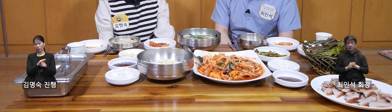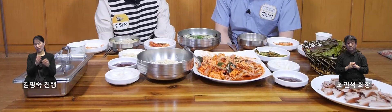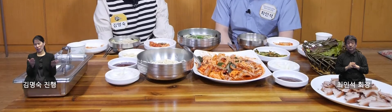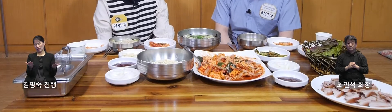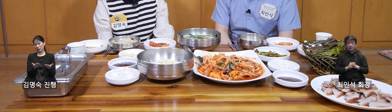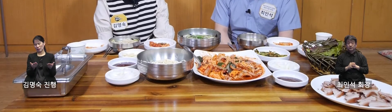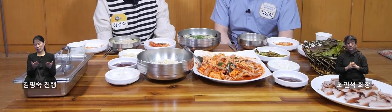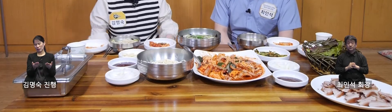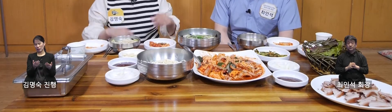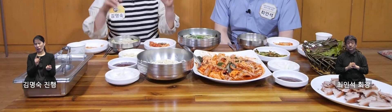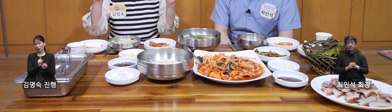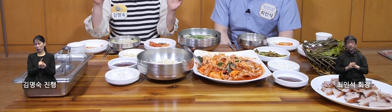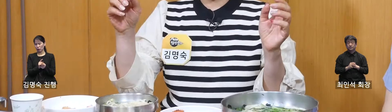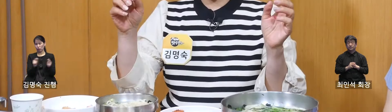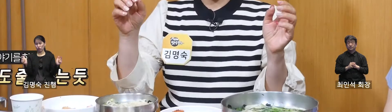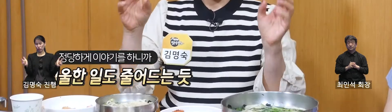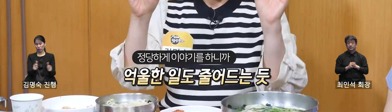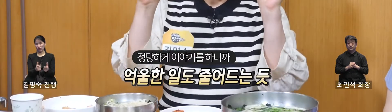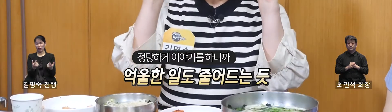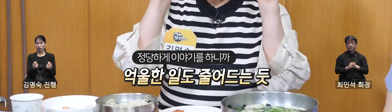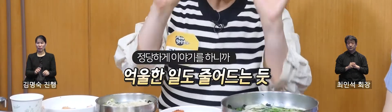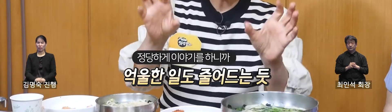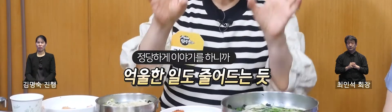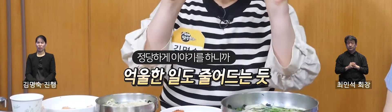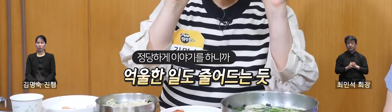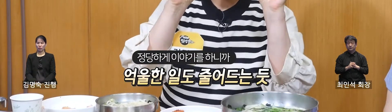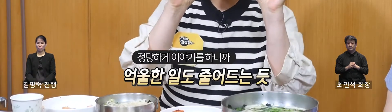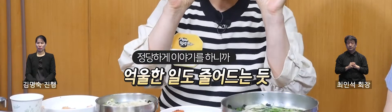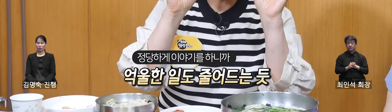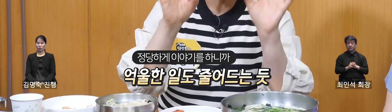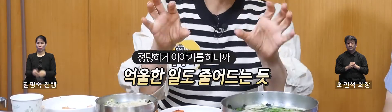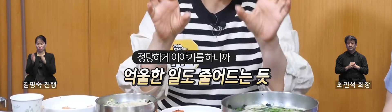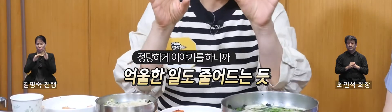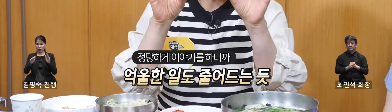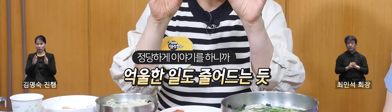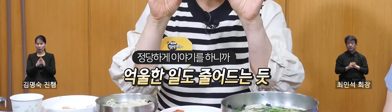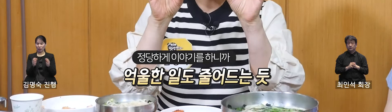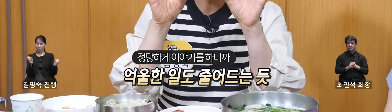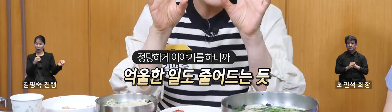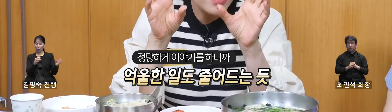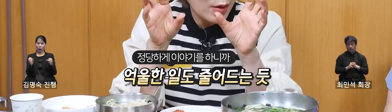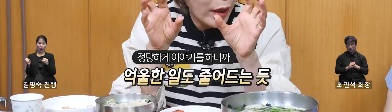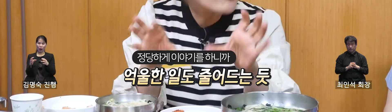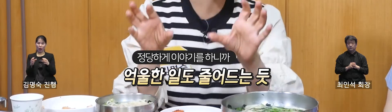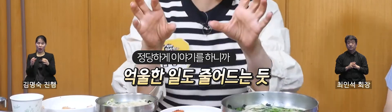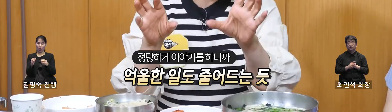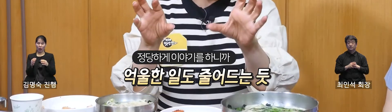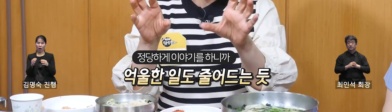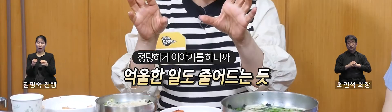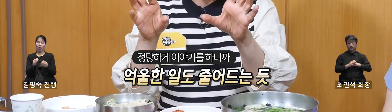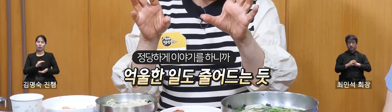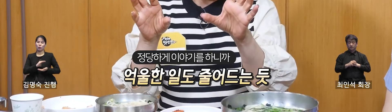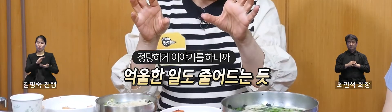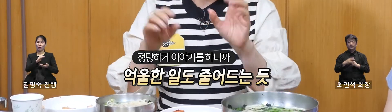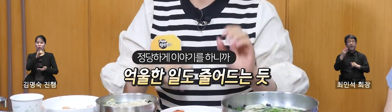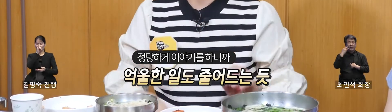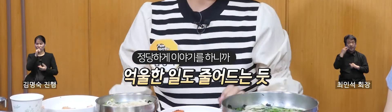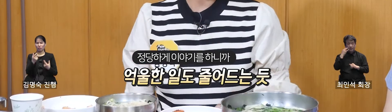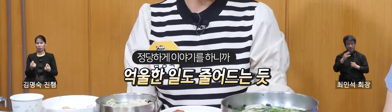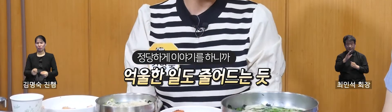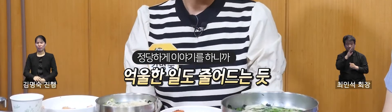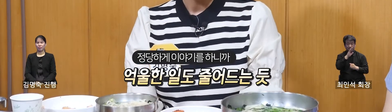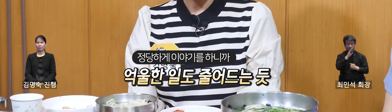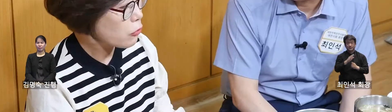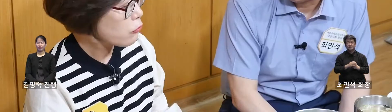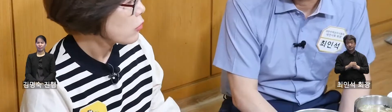조금 덜해지겠네요. 네네. 서로 그러니까 왜냐면 정당하게 딱 이야기를 제대로 해줄 수 있으니까. 네네네 예,